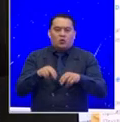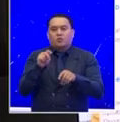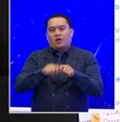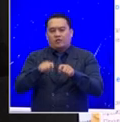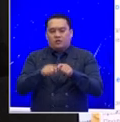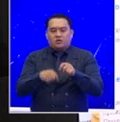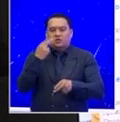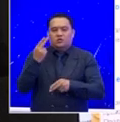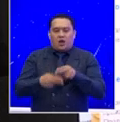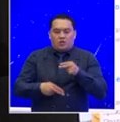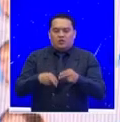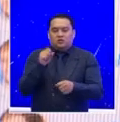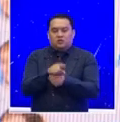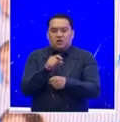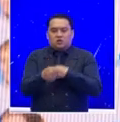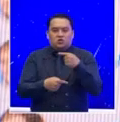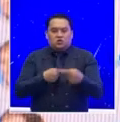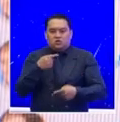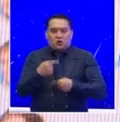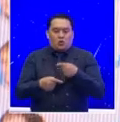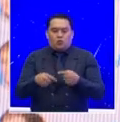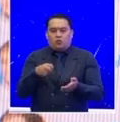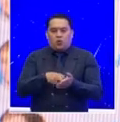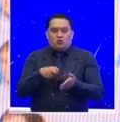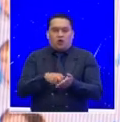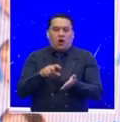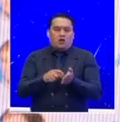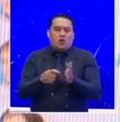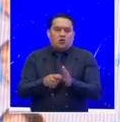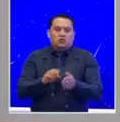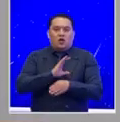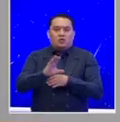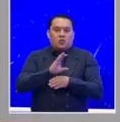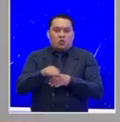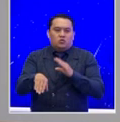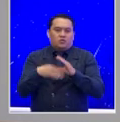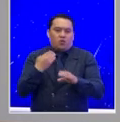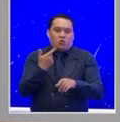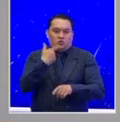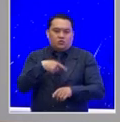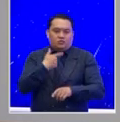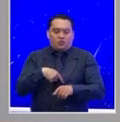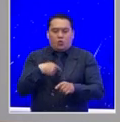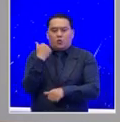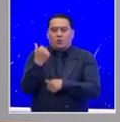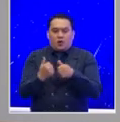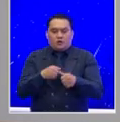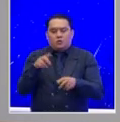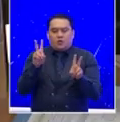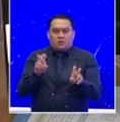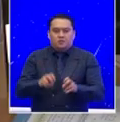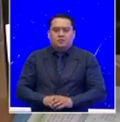учебный процесс проверка заданий через Кунделек и почты класса. В нее дети скидывают свои презентации и аудиоматериалы по пройденным